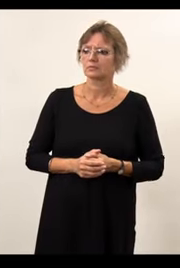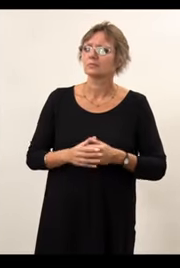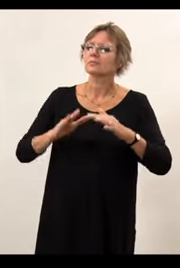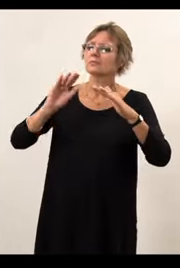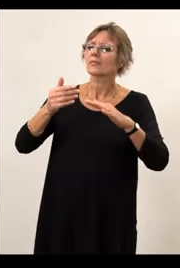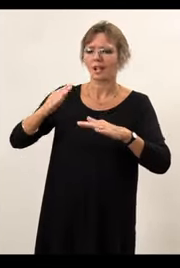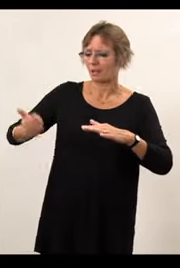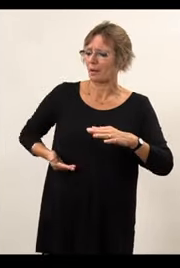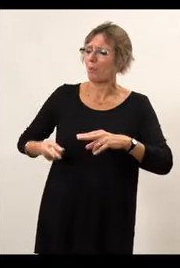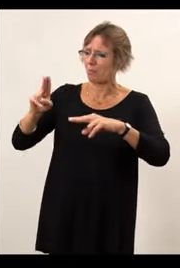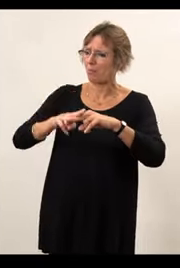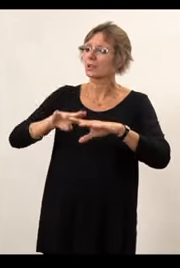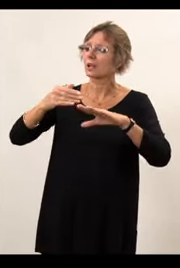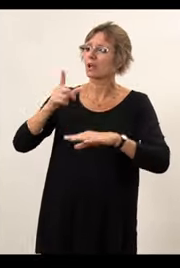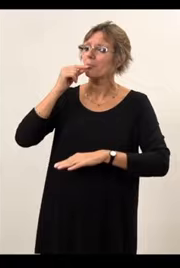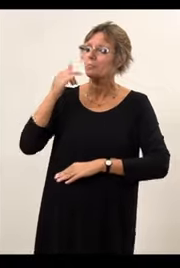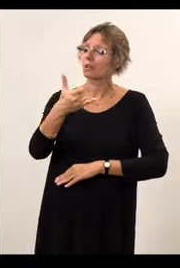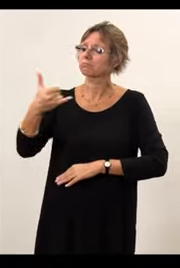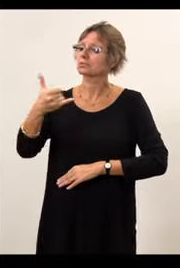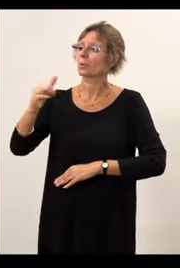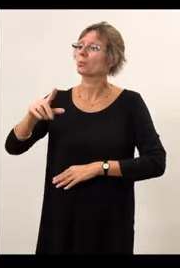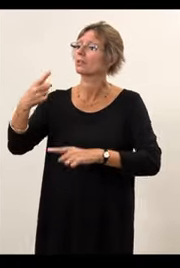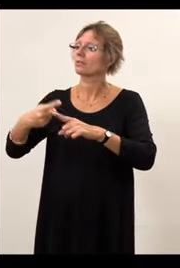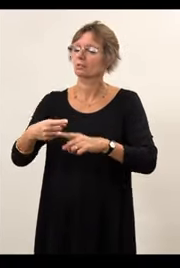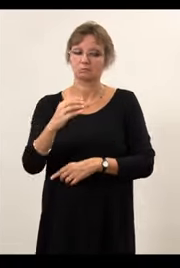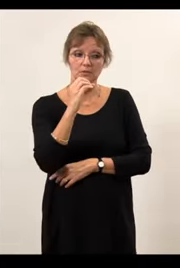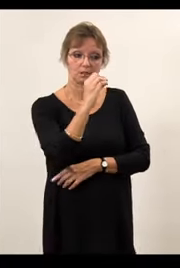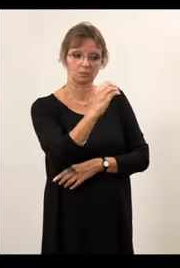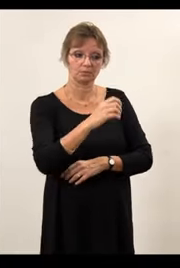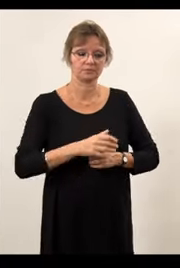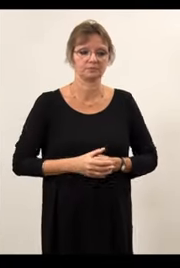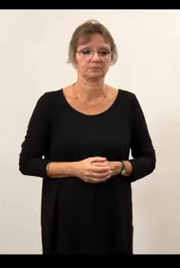Combien de fois il t'a appelé depuis qu'elle est morte? 0.